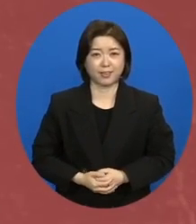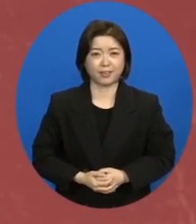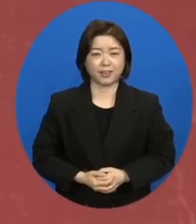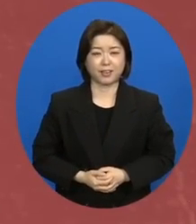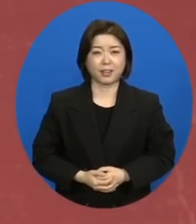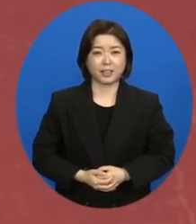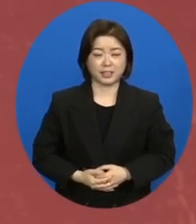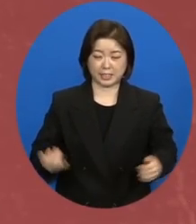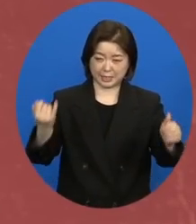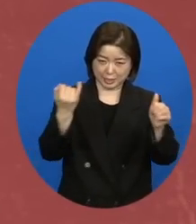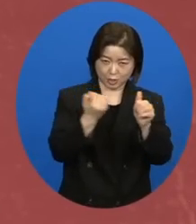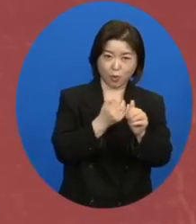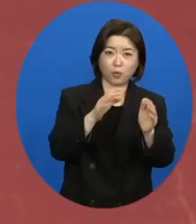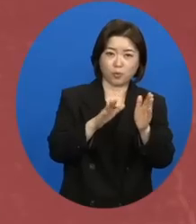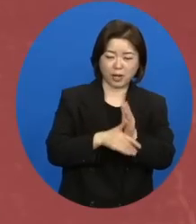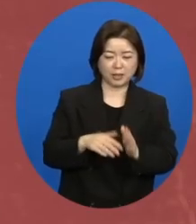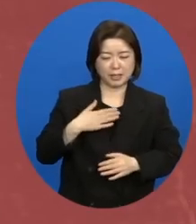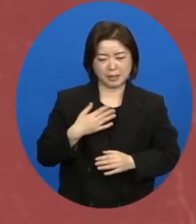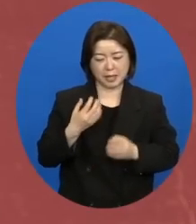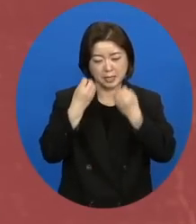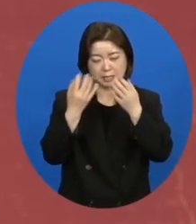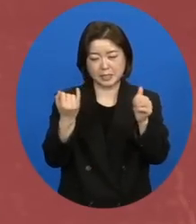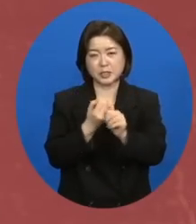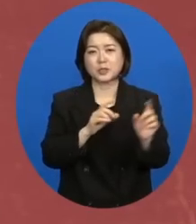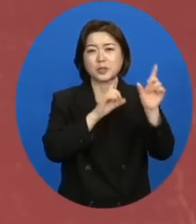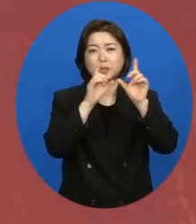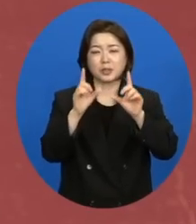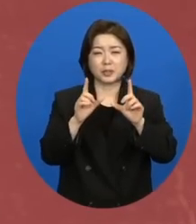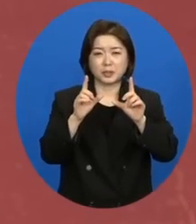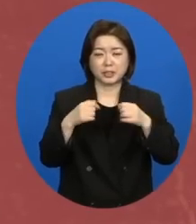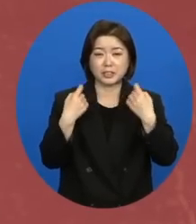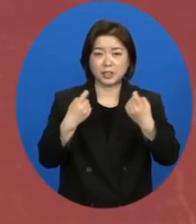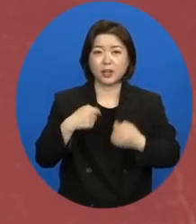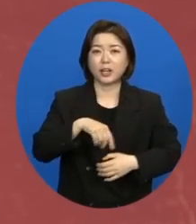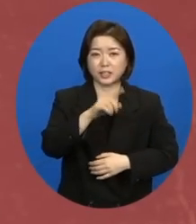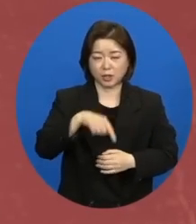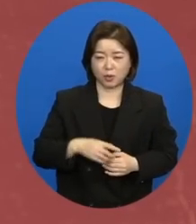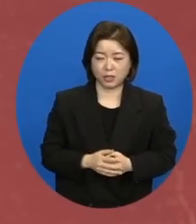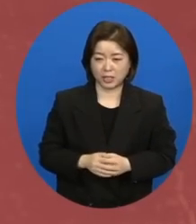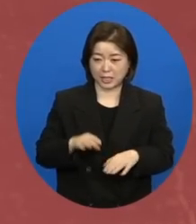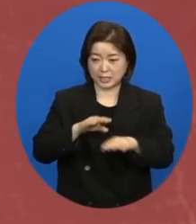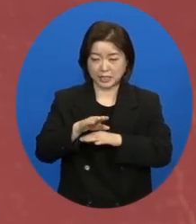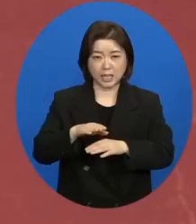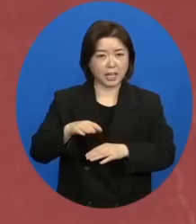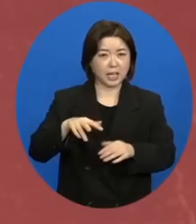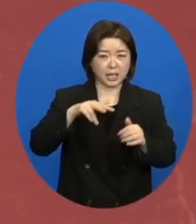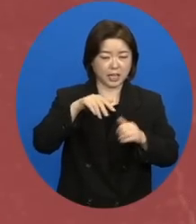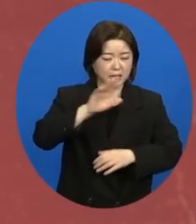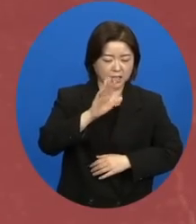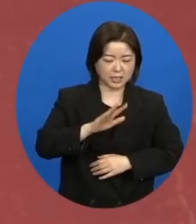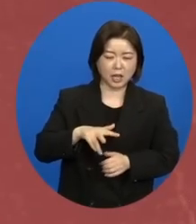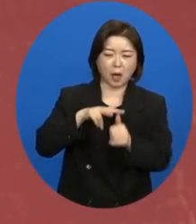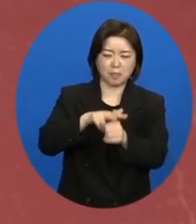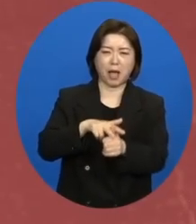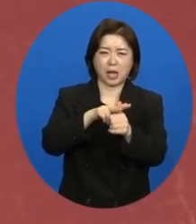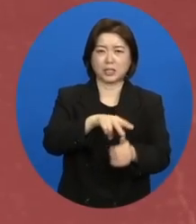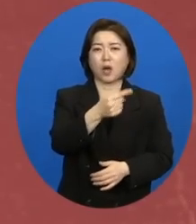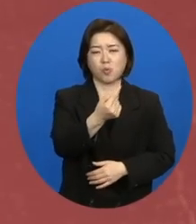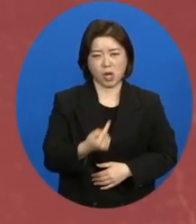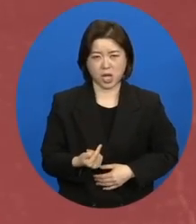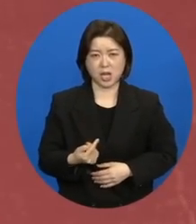자기네가 결혼할 때 신혼여행 갔다 오는데 그때 차 탄 게 아니라 말을 타고 왔대요. 말을 타고